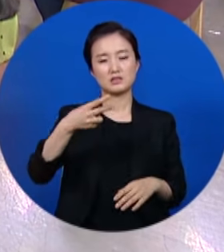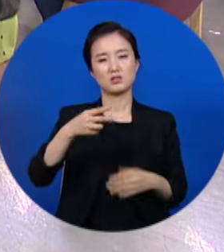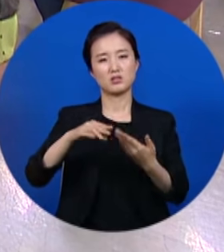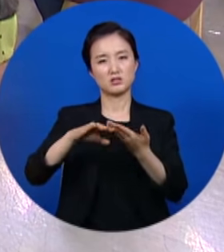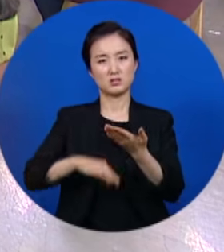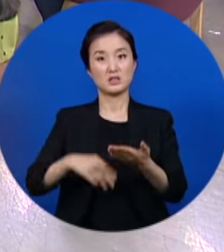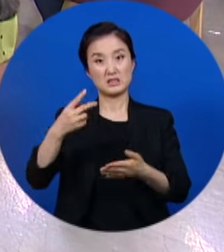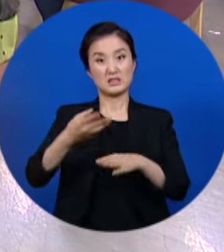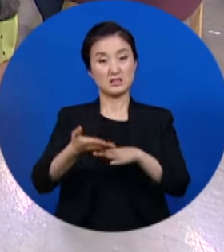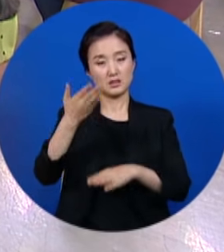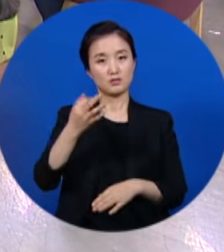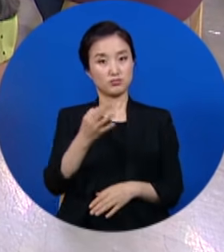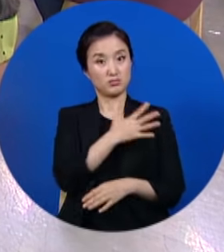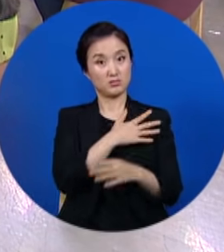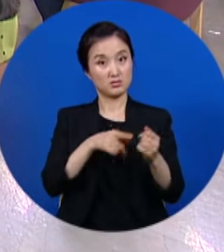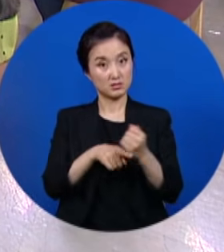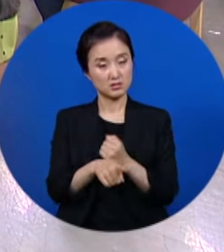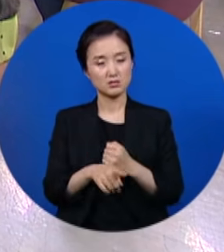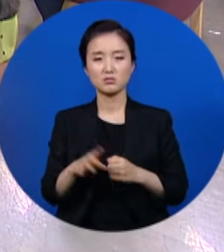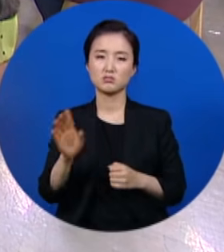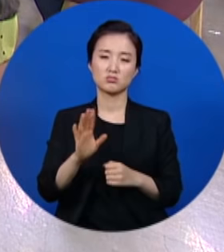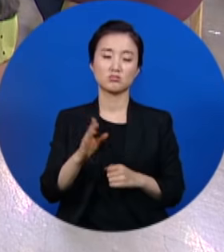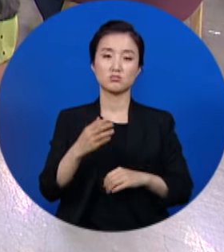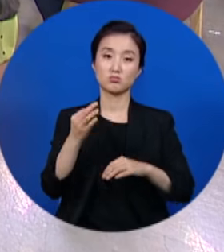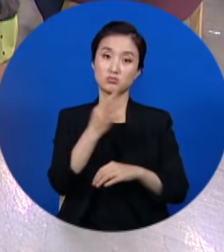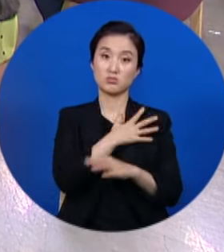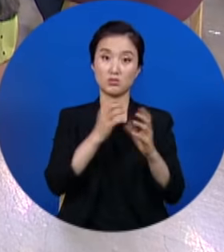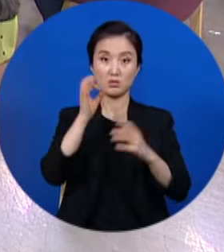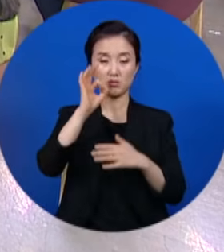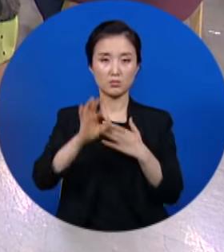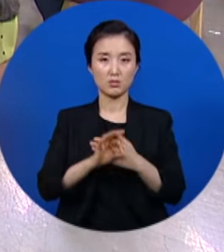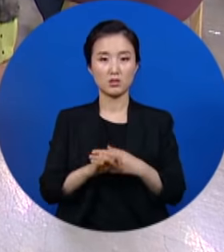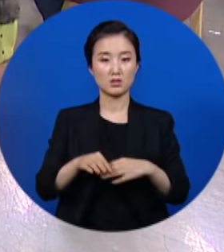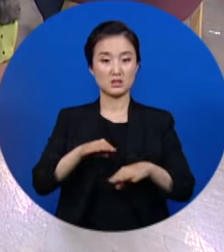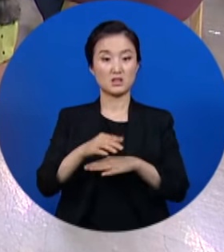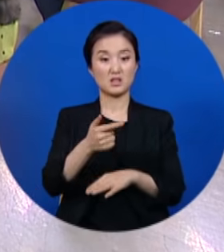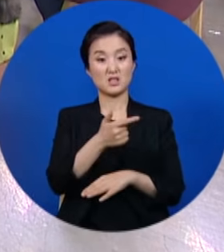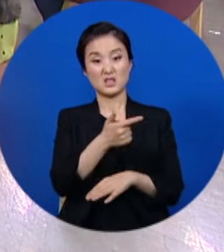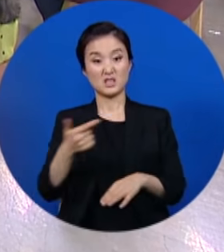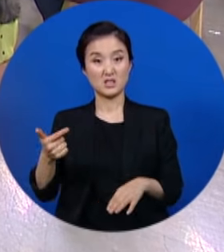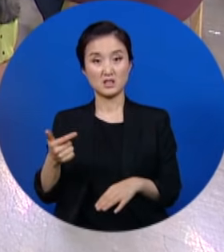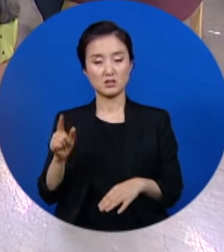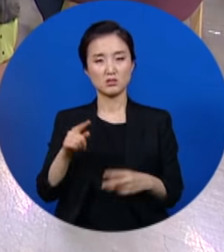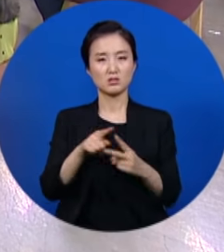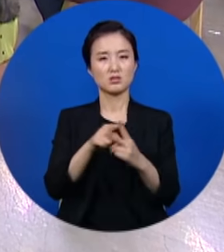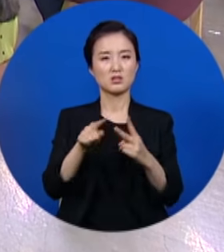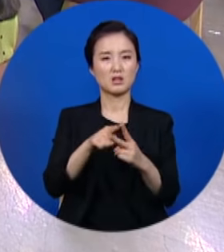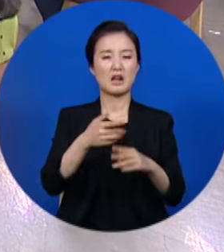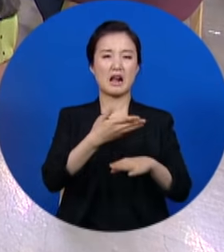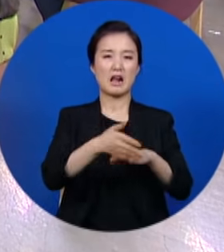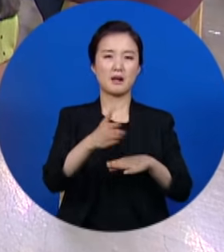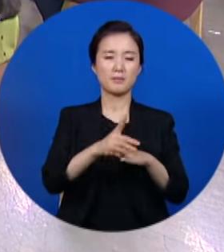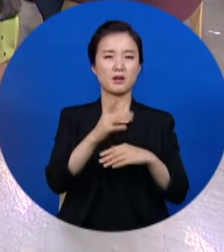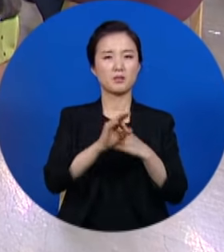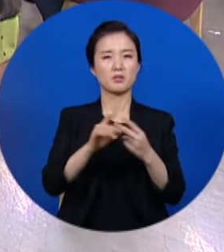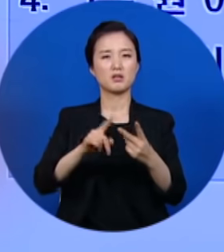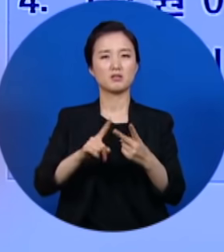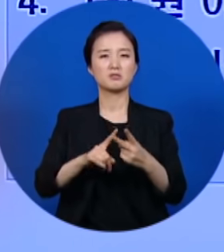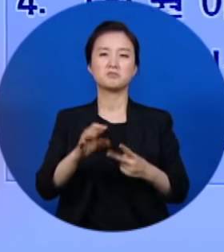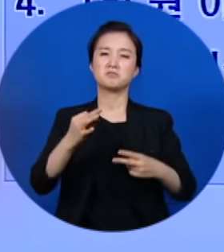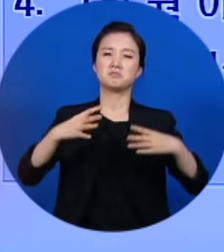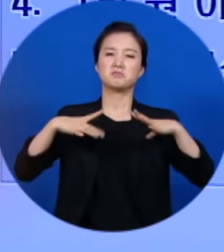입니다 근데 선진국에선 갑자기 큰 차 타면 둘중에 하나 깡패 아니면 졸부 래요